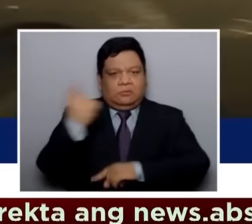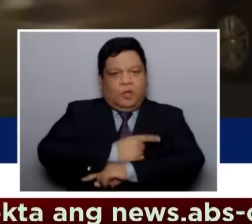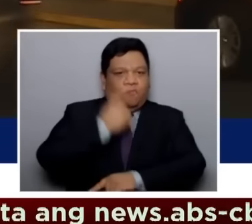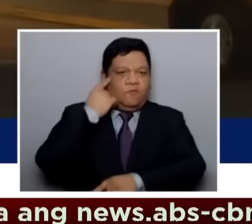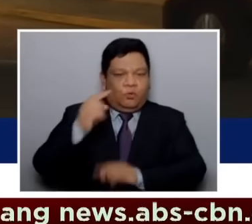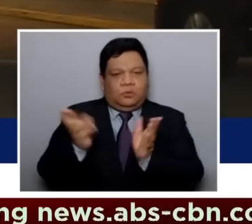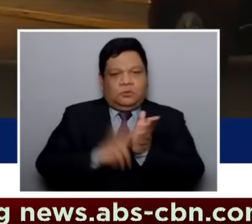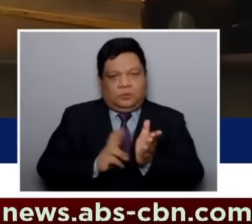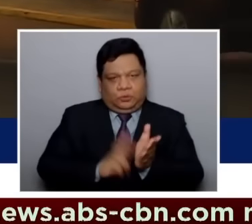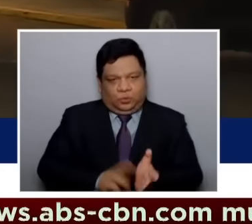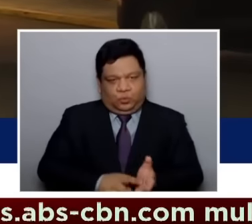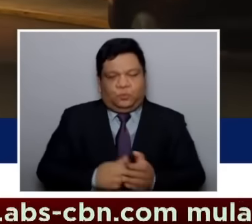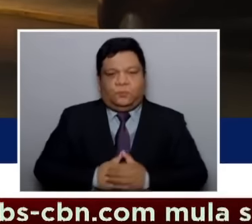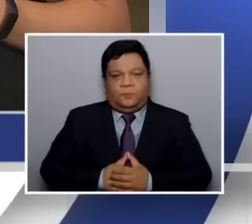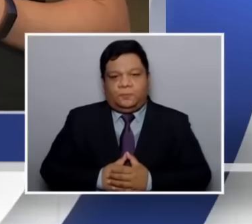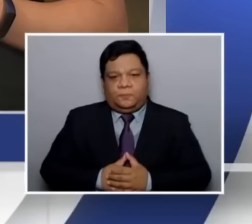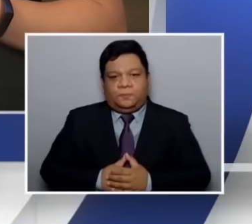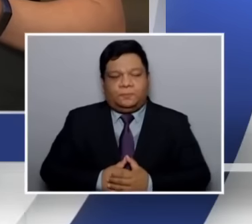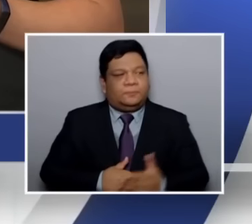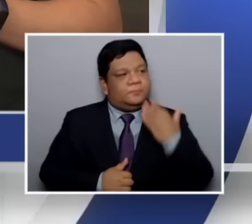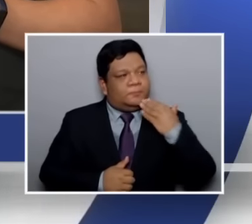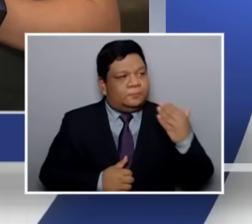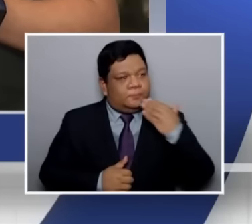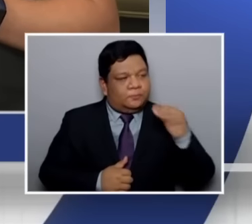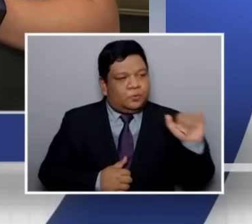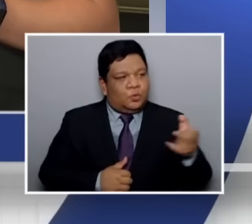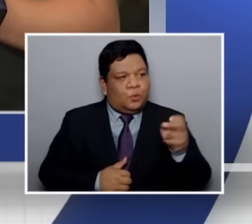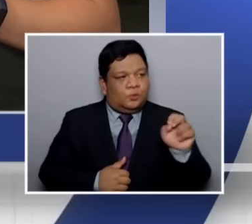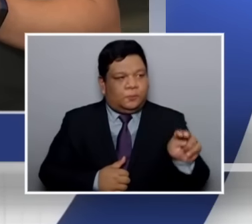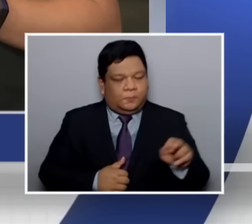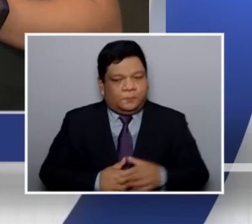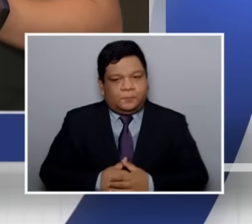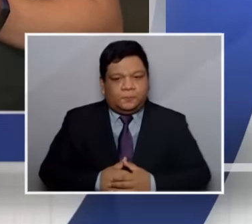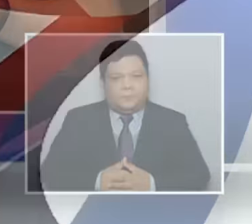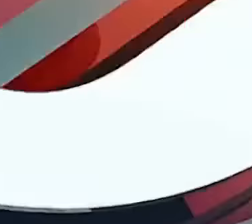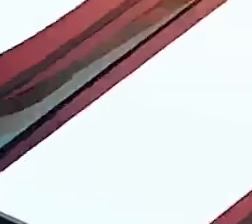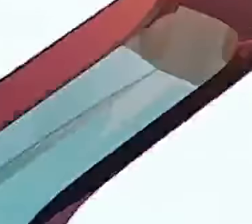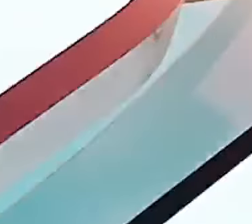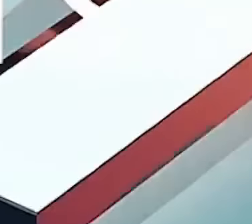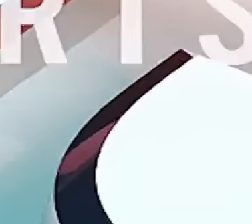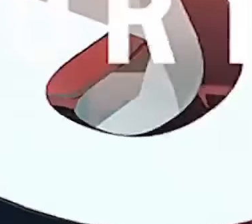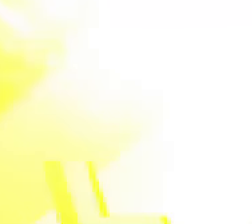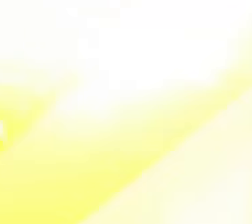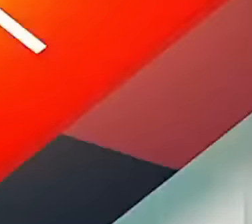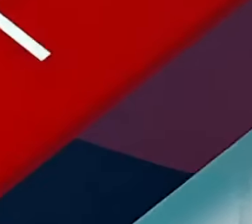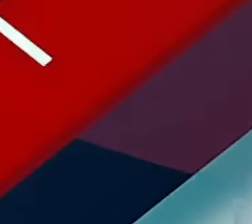registration. Bernadette. Maraming salamat, Johnson Manabat.